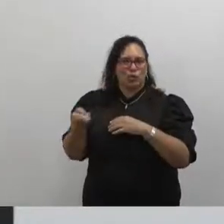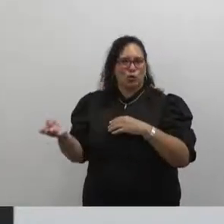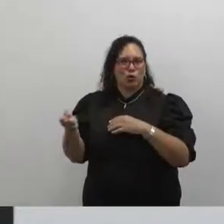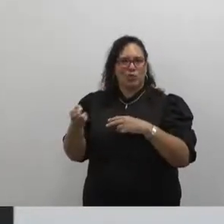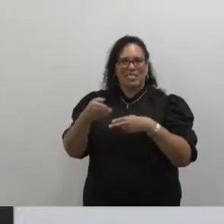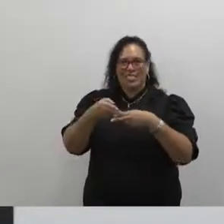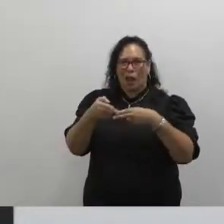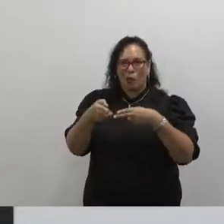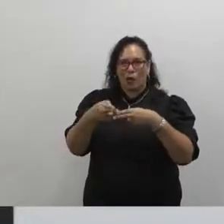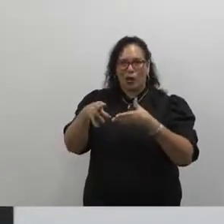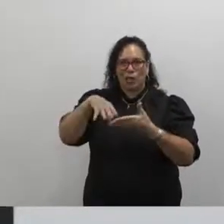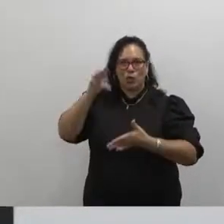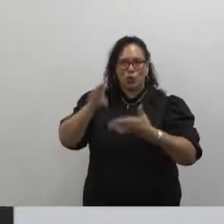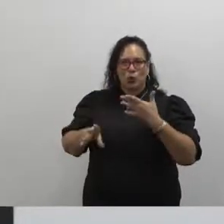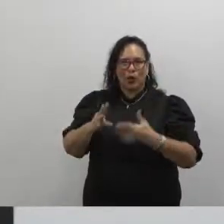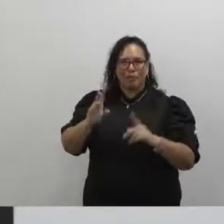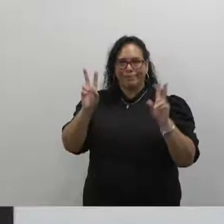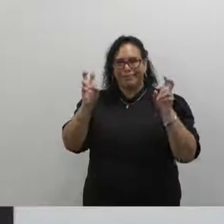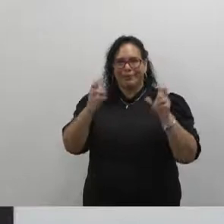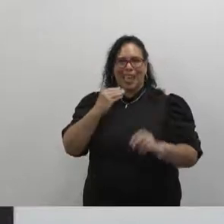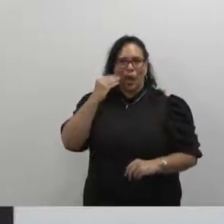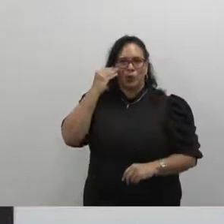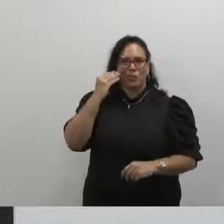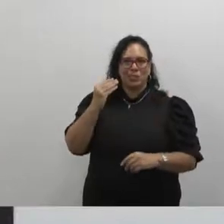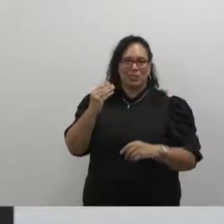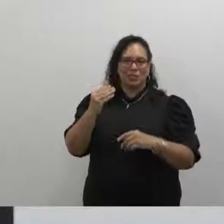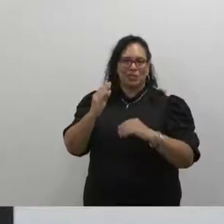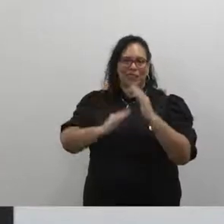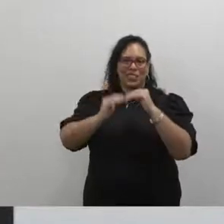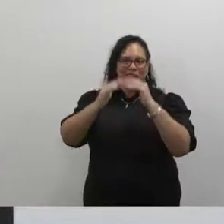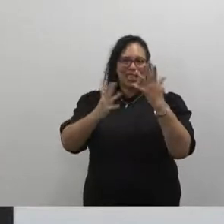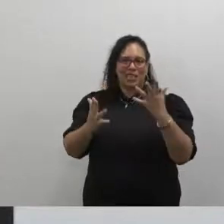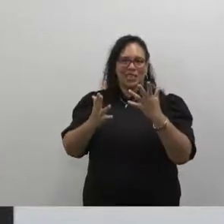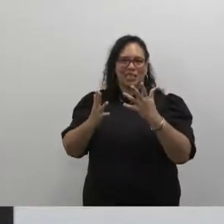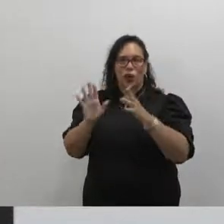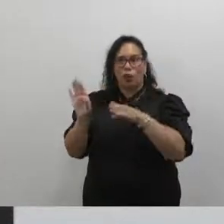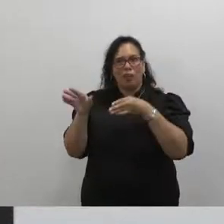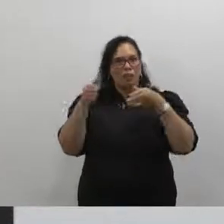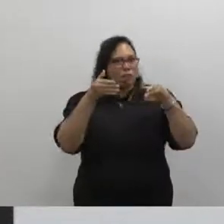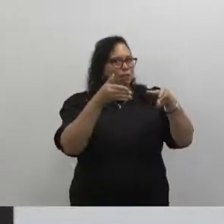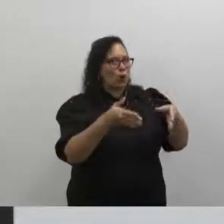tam cả lại rồi bỏ kì nâng xâm rạp tục ai sợ bảo chìa bản đồ hà xôn